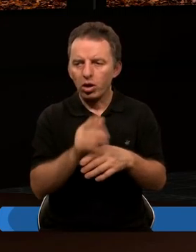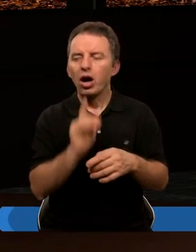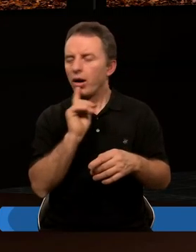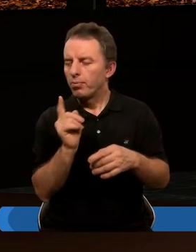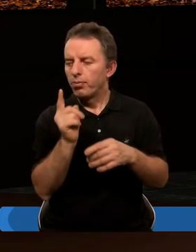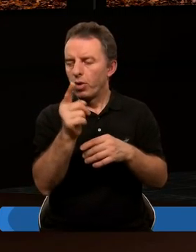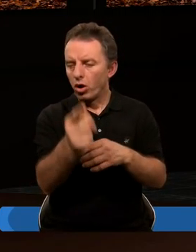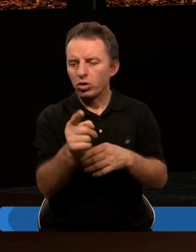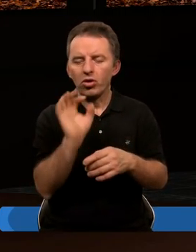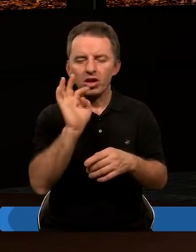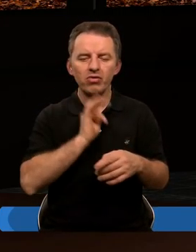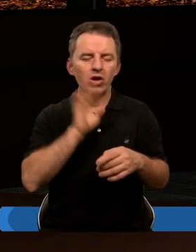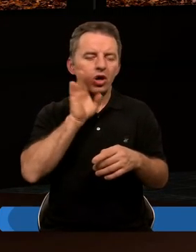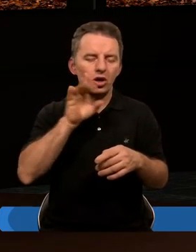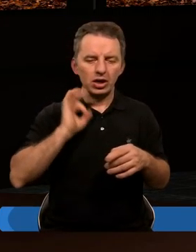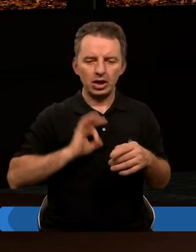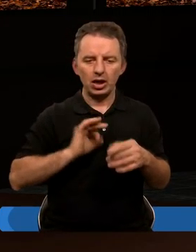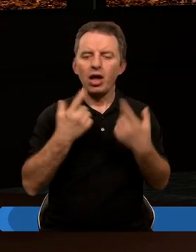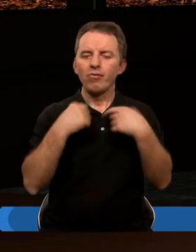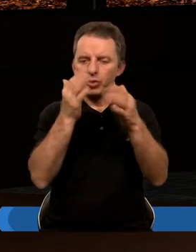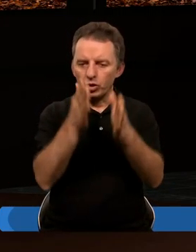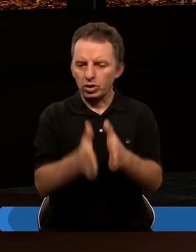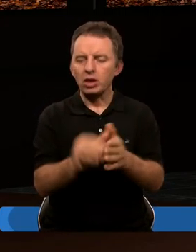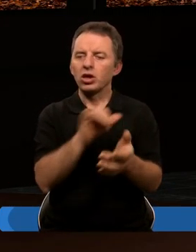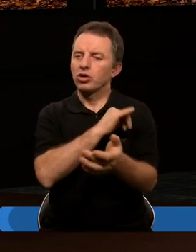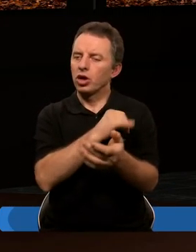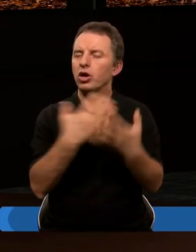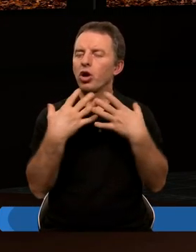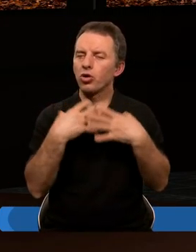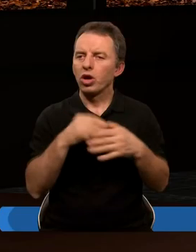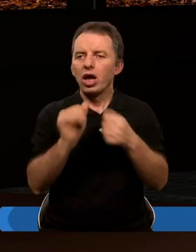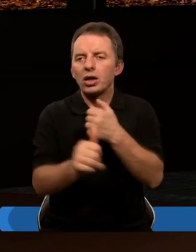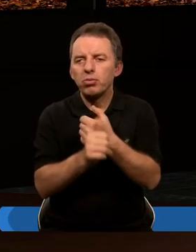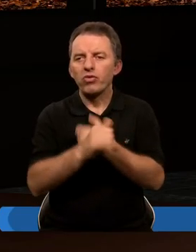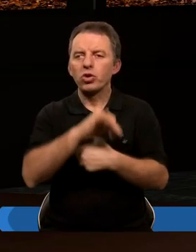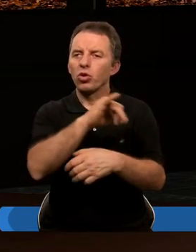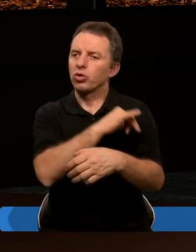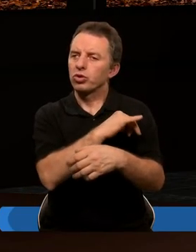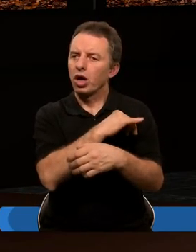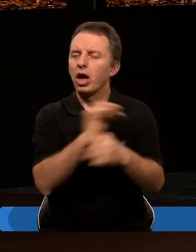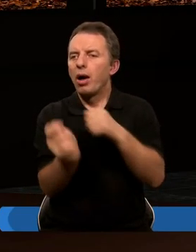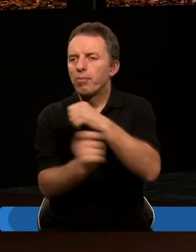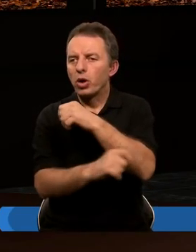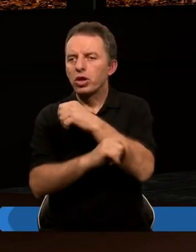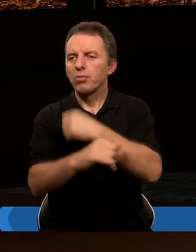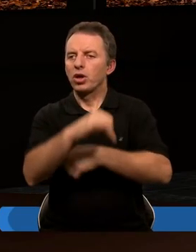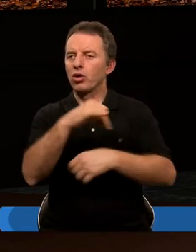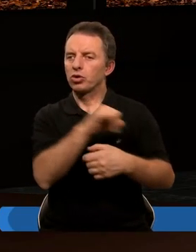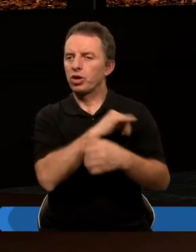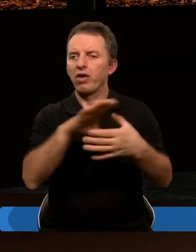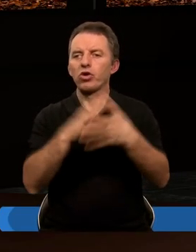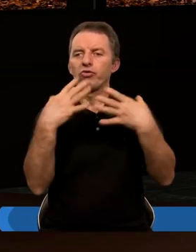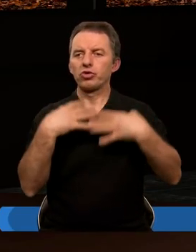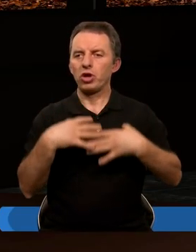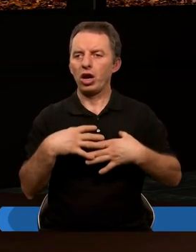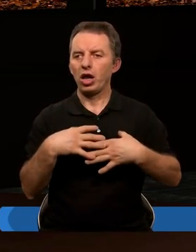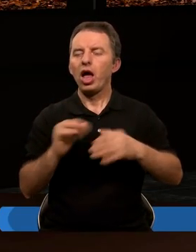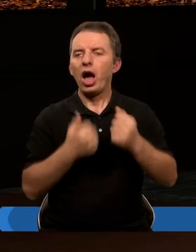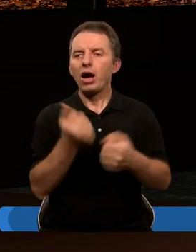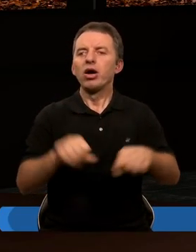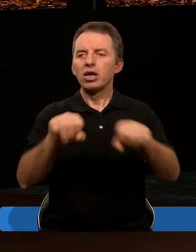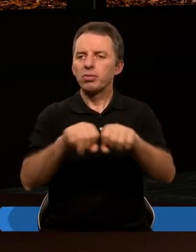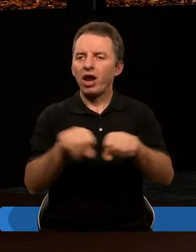posłał swojego Syna w postaci grzesznego ciała i z powodu grzechu potępił grzech w ciele, aby